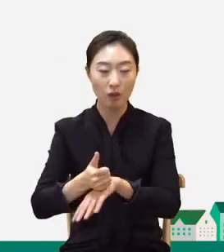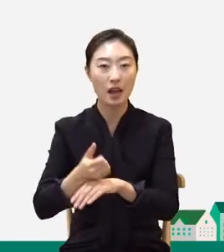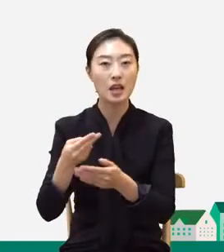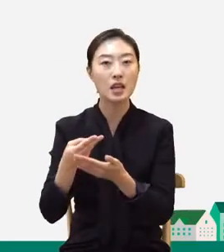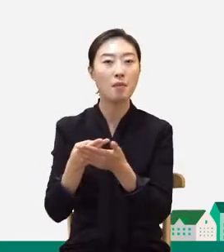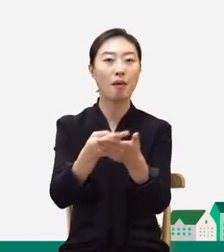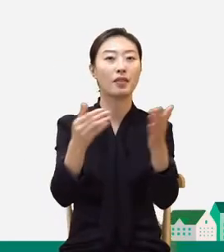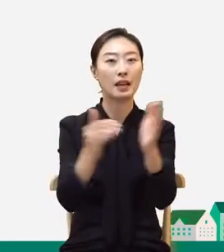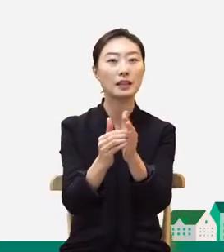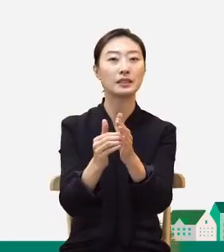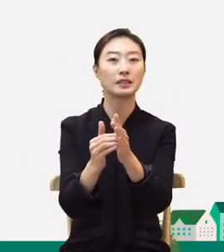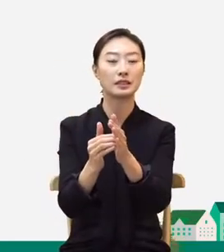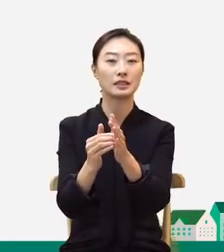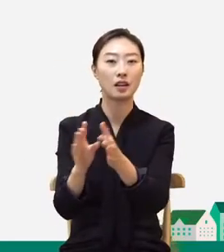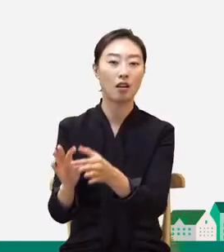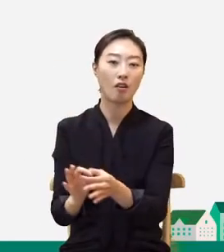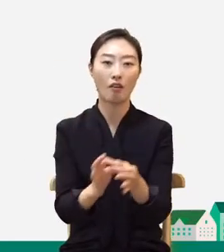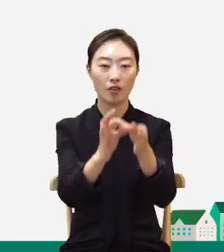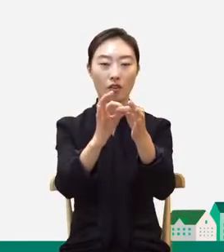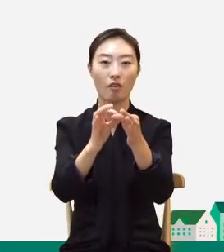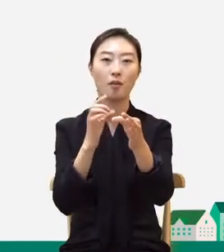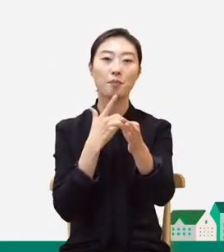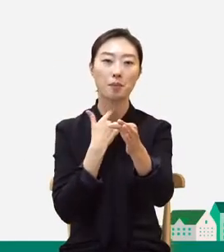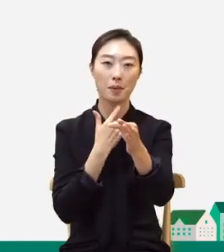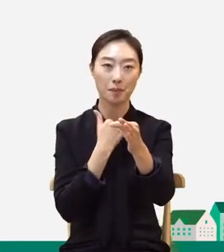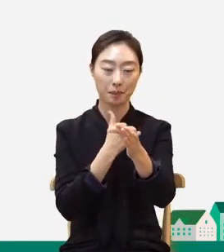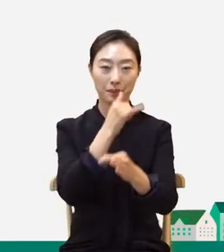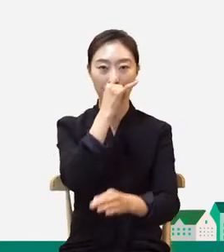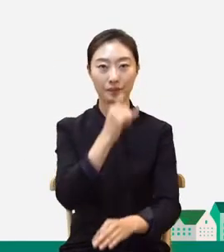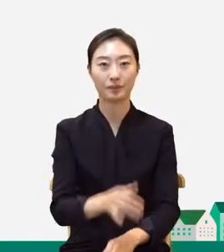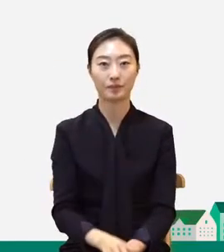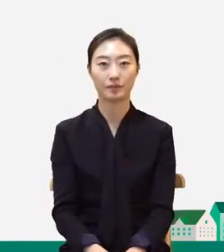입원까지 연결되는 상황이 있었는데요.